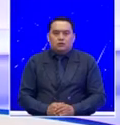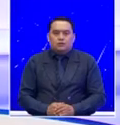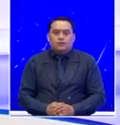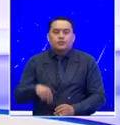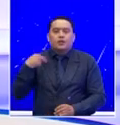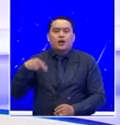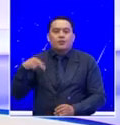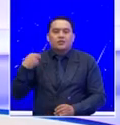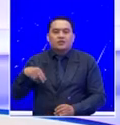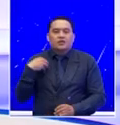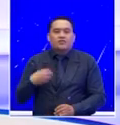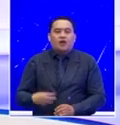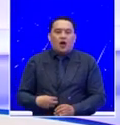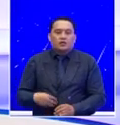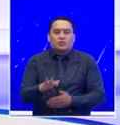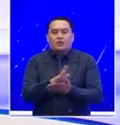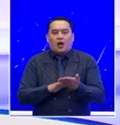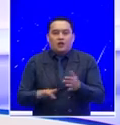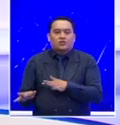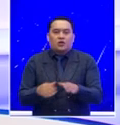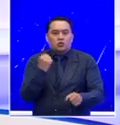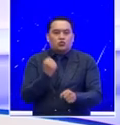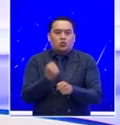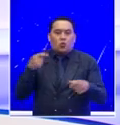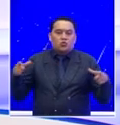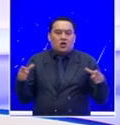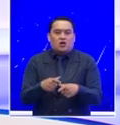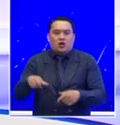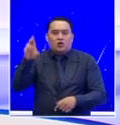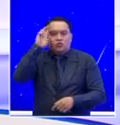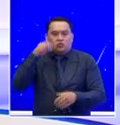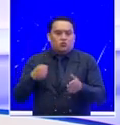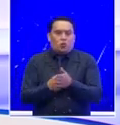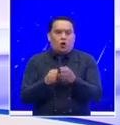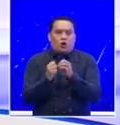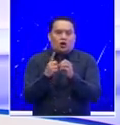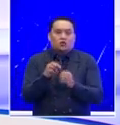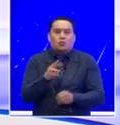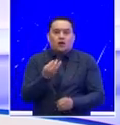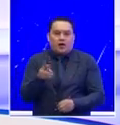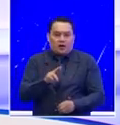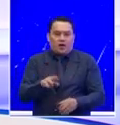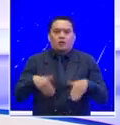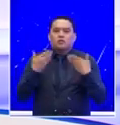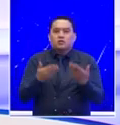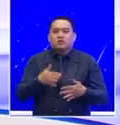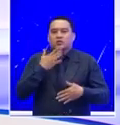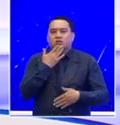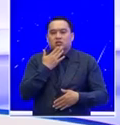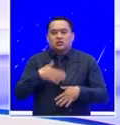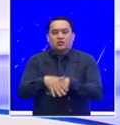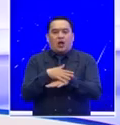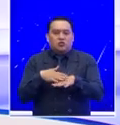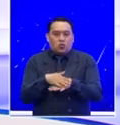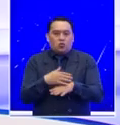Президент Франции Эммануэль Макрон продлил действие строгих карантинных мер в стране до 11 мая. В обращении к нации он заявил,